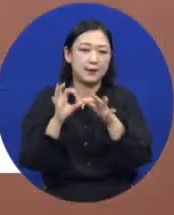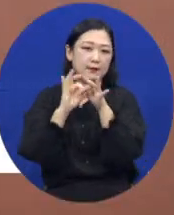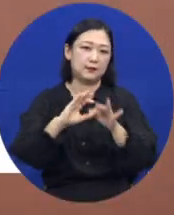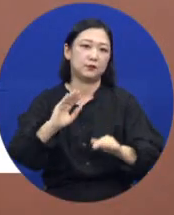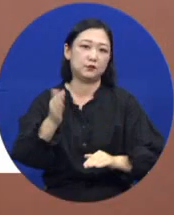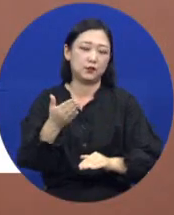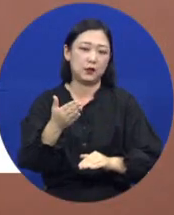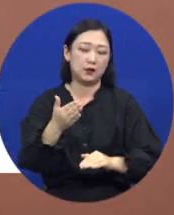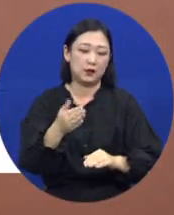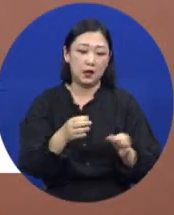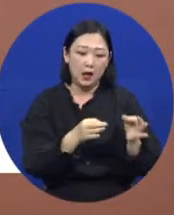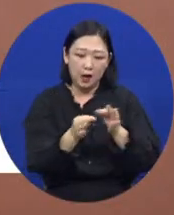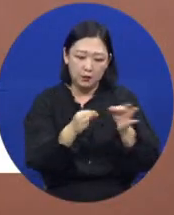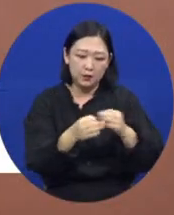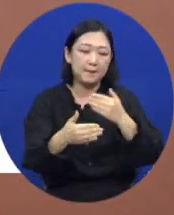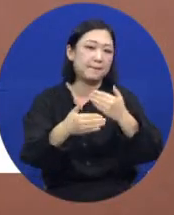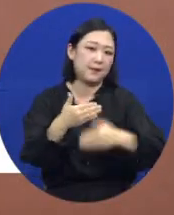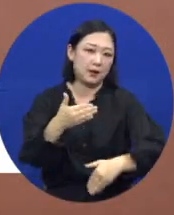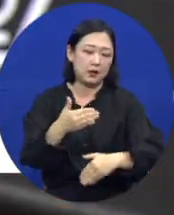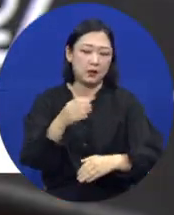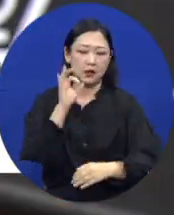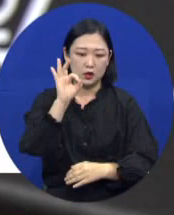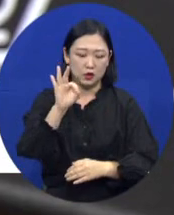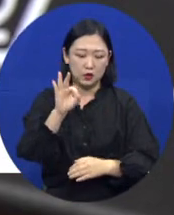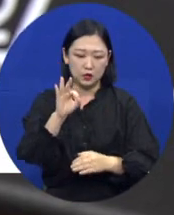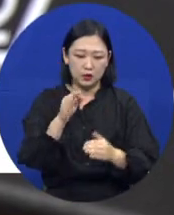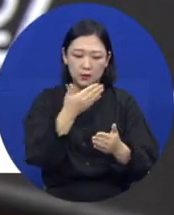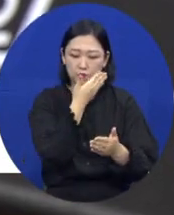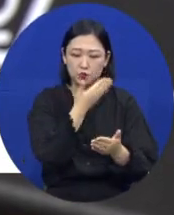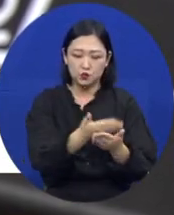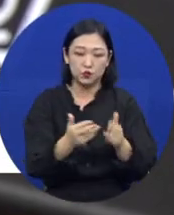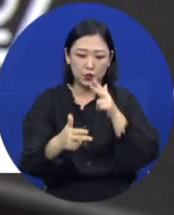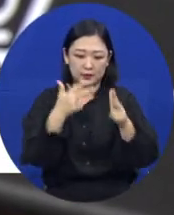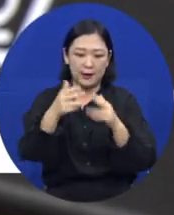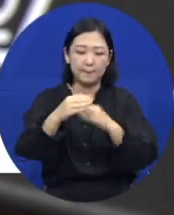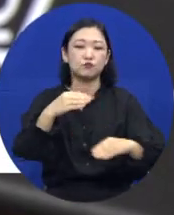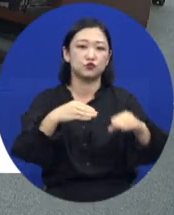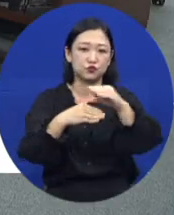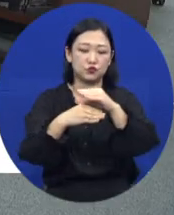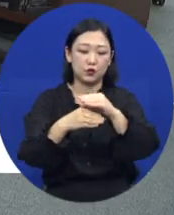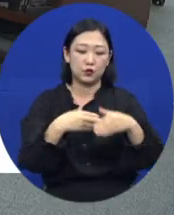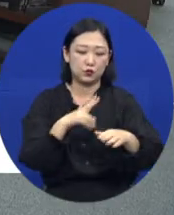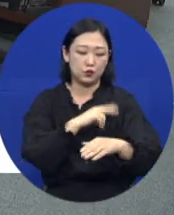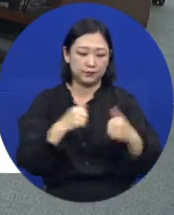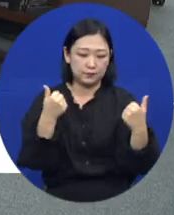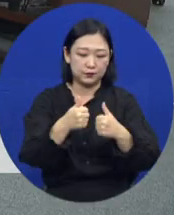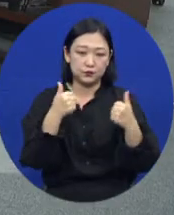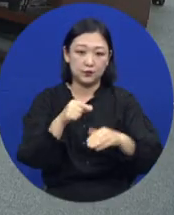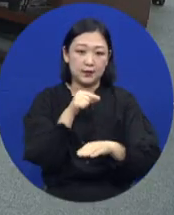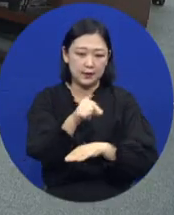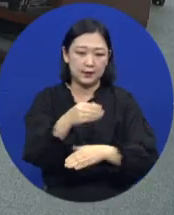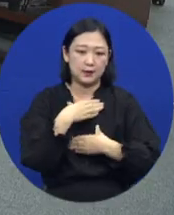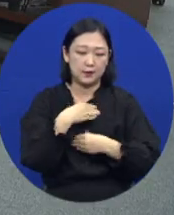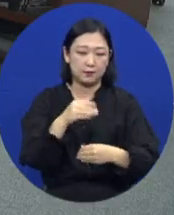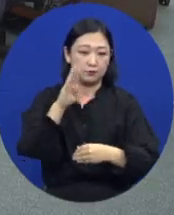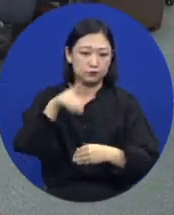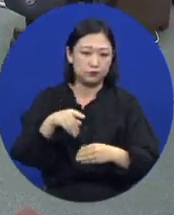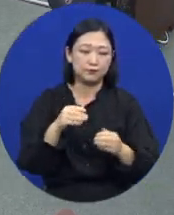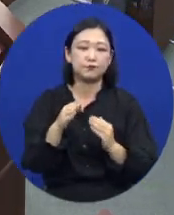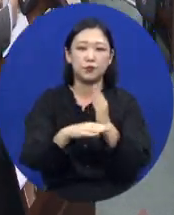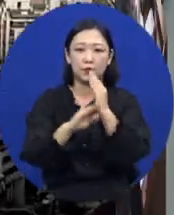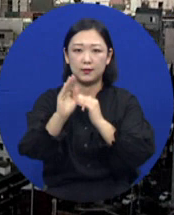쇼핑 아울렛이 빠졌고 10개 전략 사학이 추가돼 도의회 행정자치위원회 를 통과했습니다